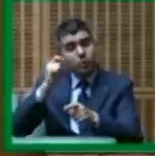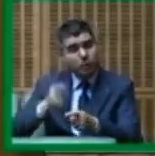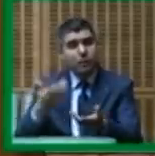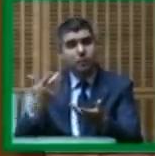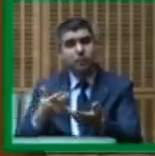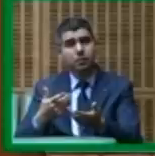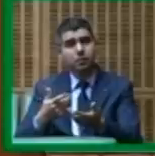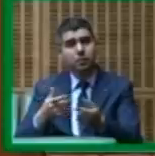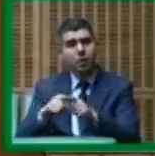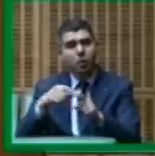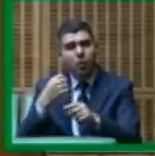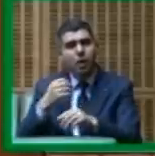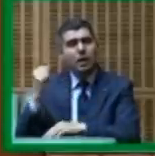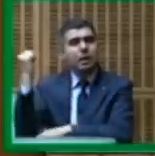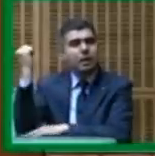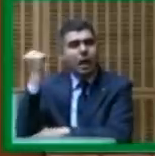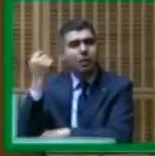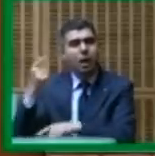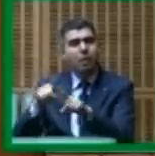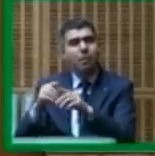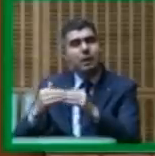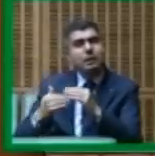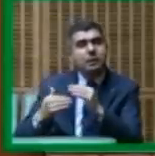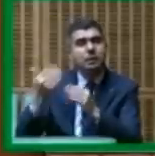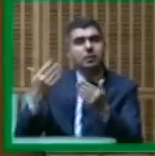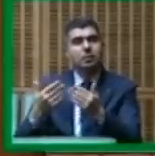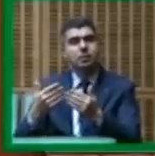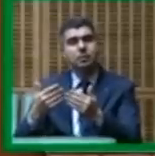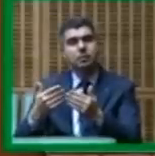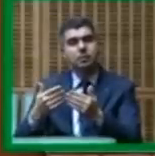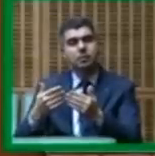كتقولوا لي دير الضريبه على الثروه. النهار اللي زدنا